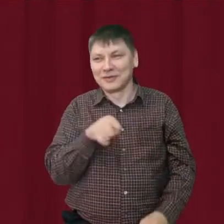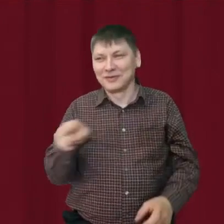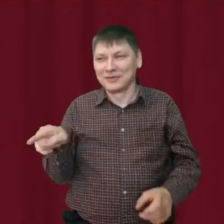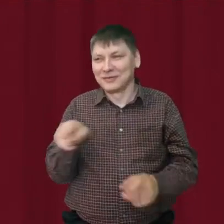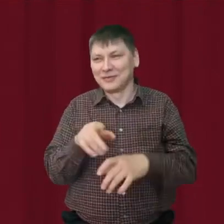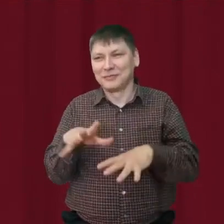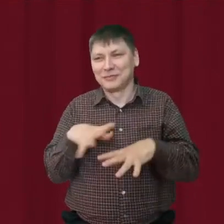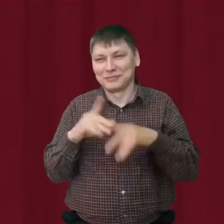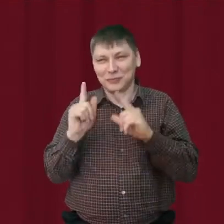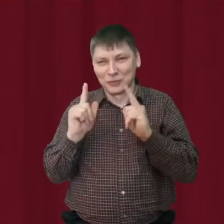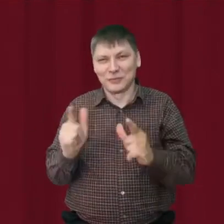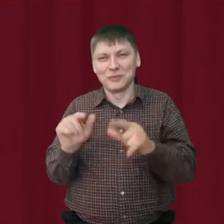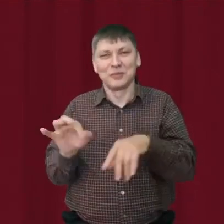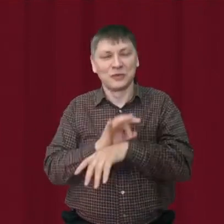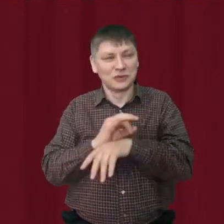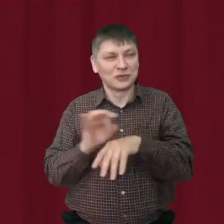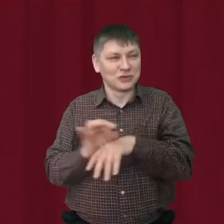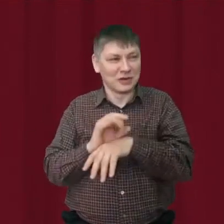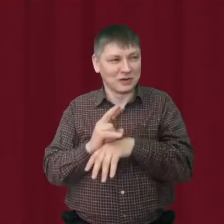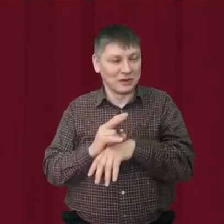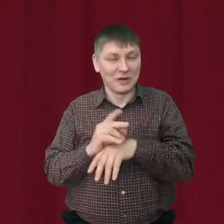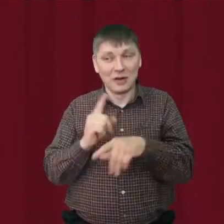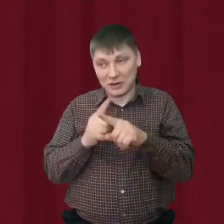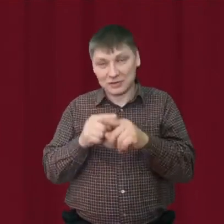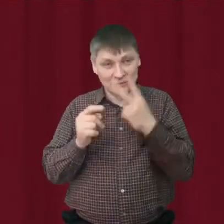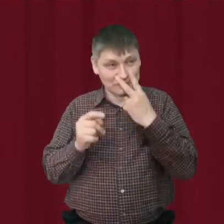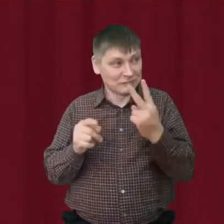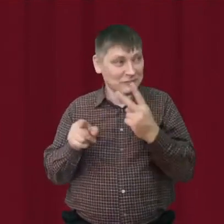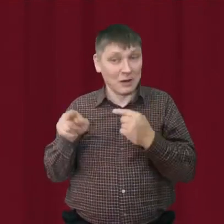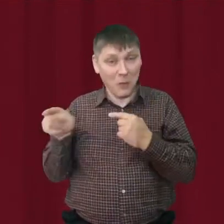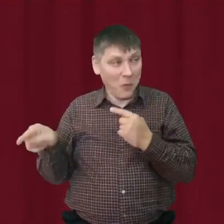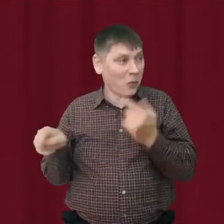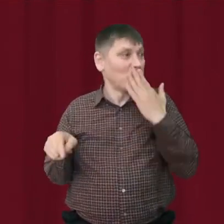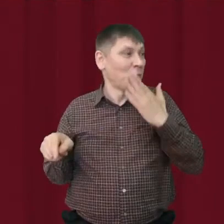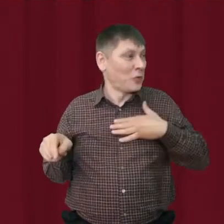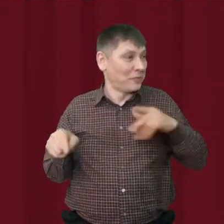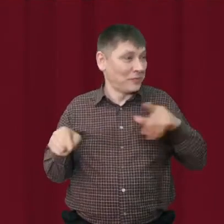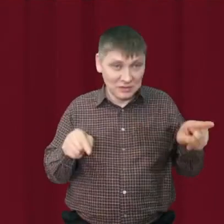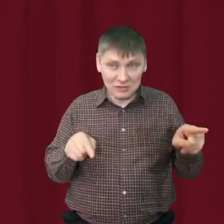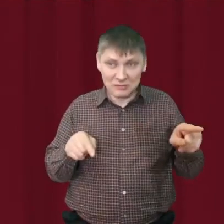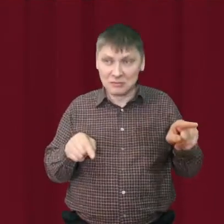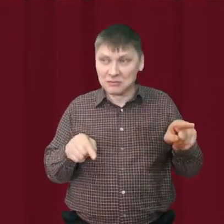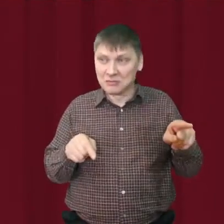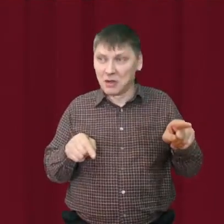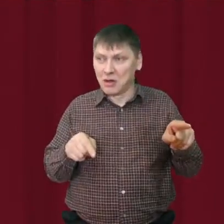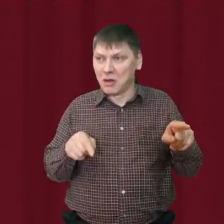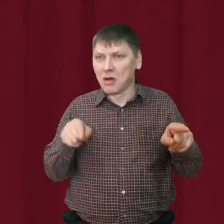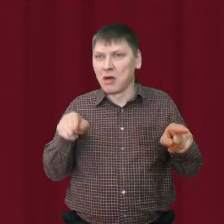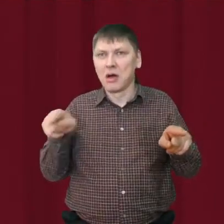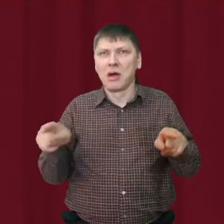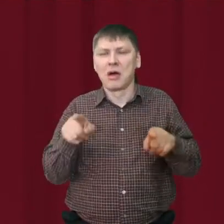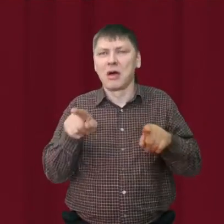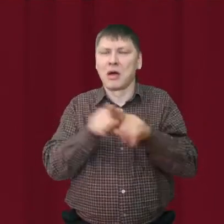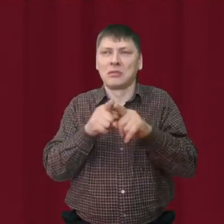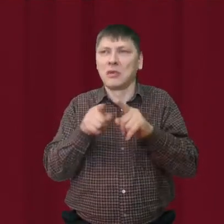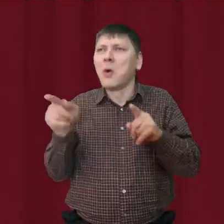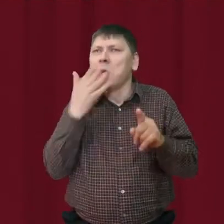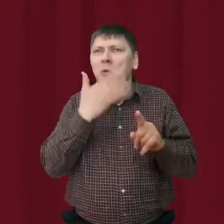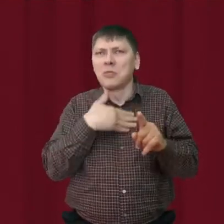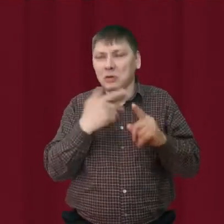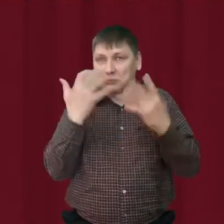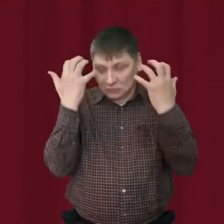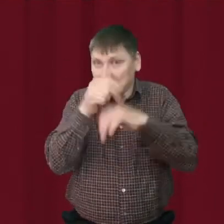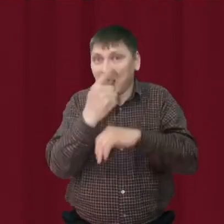вместе. И вот это состояние показывает, он любил, и для него написано, это прошло чуть ли не как один день.